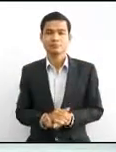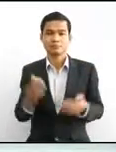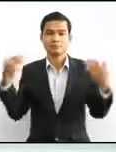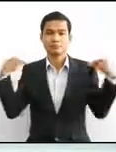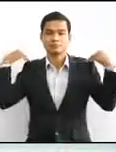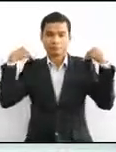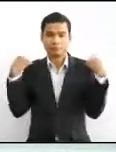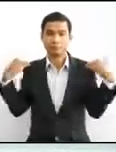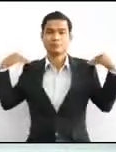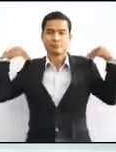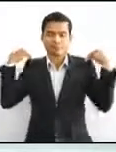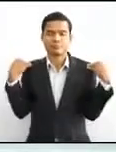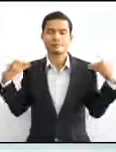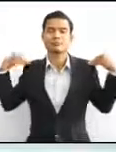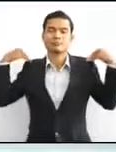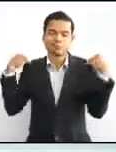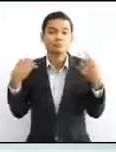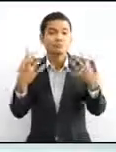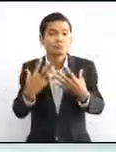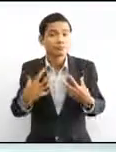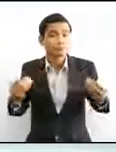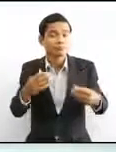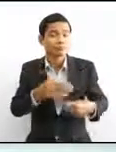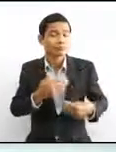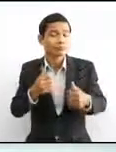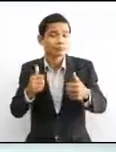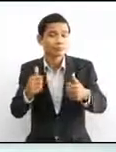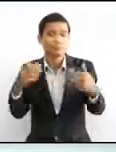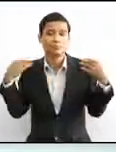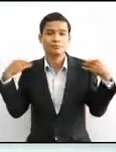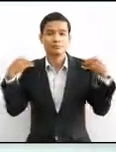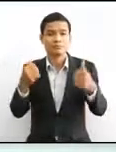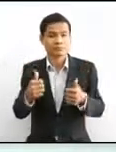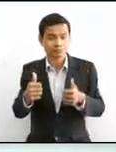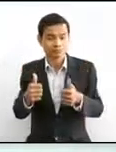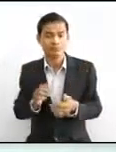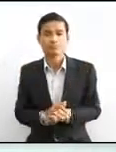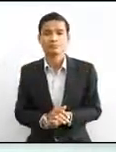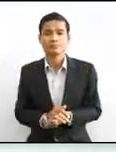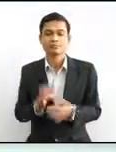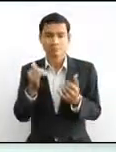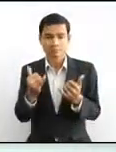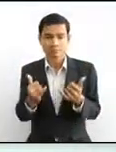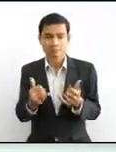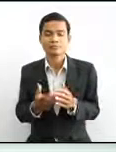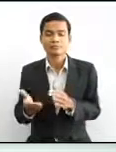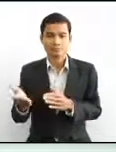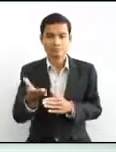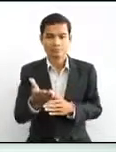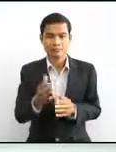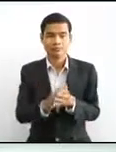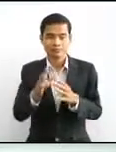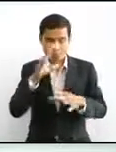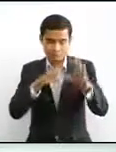cha sụt khuôn tịnh nơi con cha sụt khuôn hơi mà nế ta à lấy bà sụt khuôn hơi dương